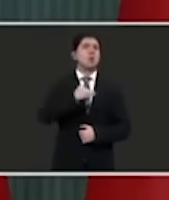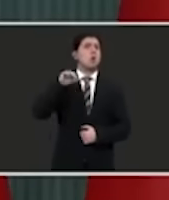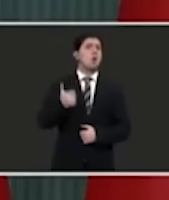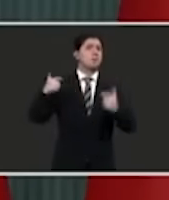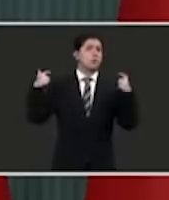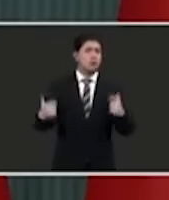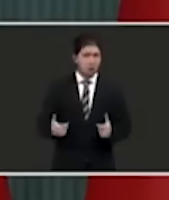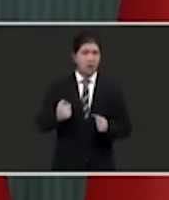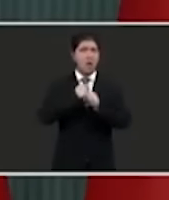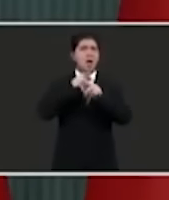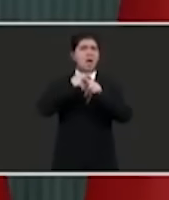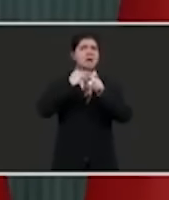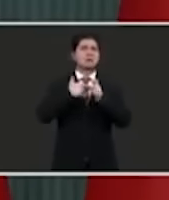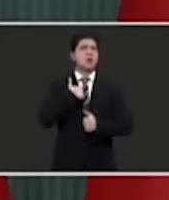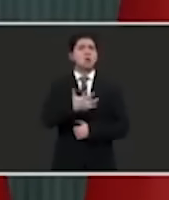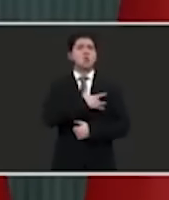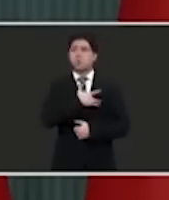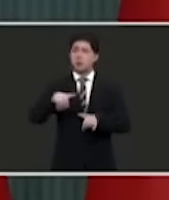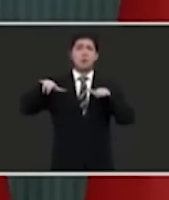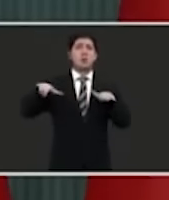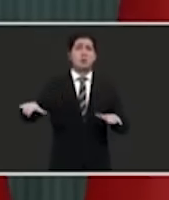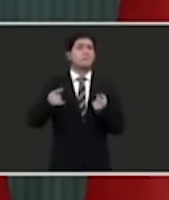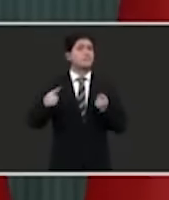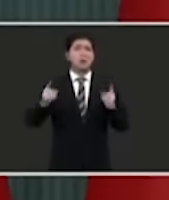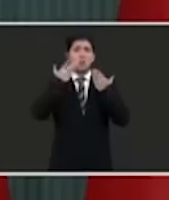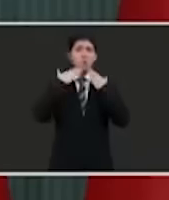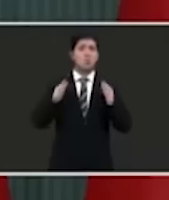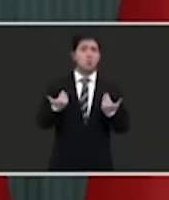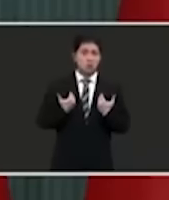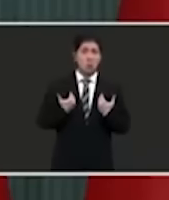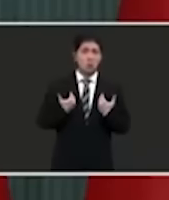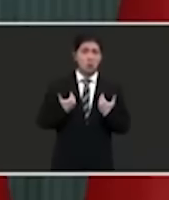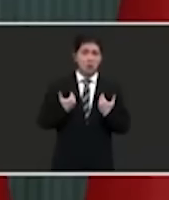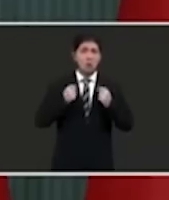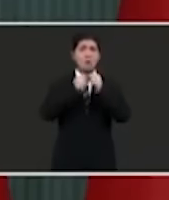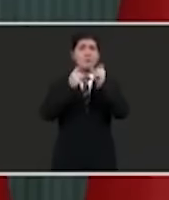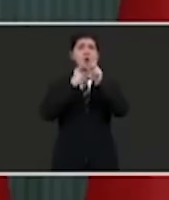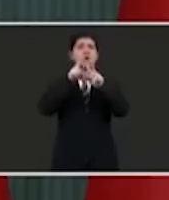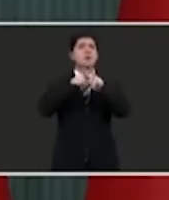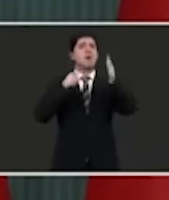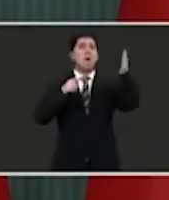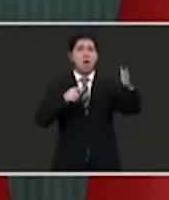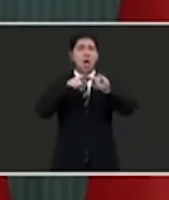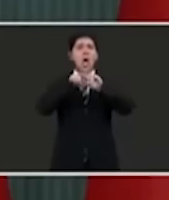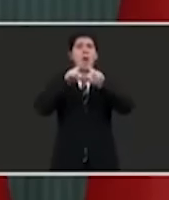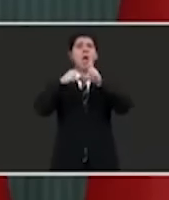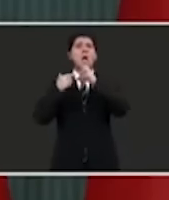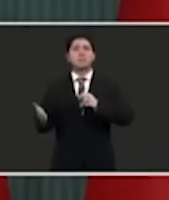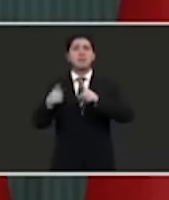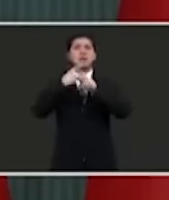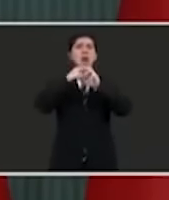Gazze'nin gönlümüzdeki yeri aynıdır. Tıpkı Bosna'yla Halep'i,